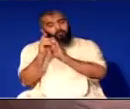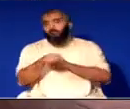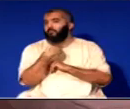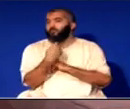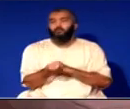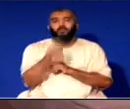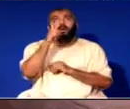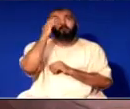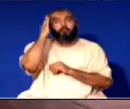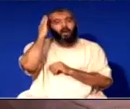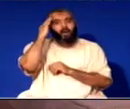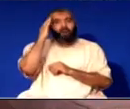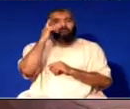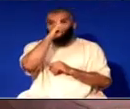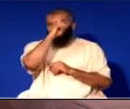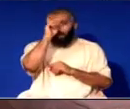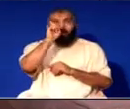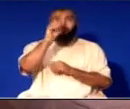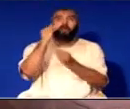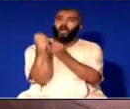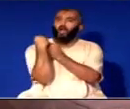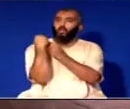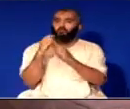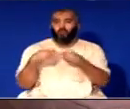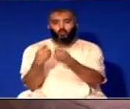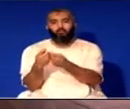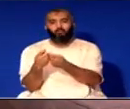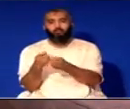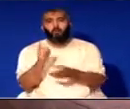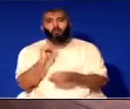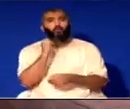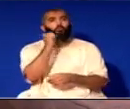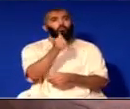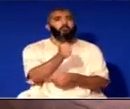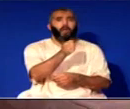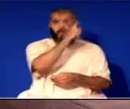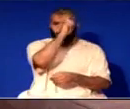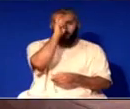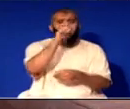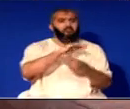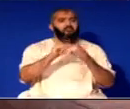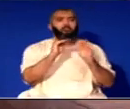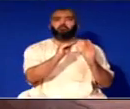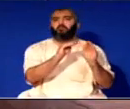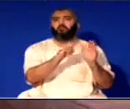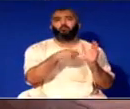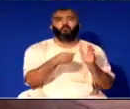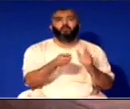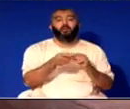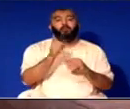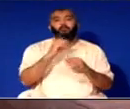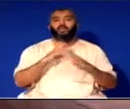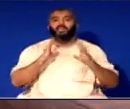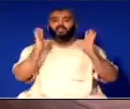رب العالمين يعطي الله يعطيك على نيتك. ولكن غدوه من ذاك الليله اللي جايه تقومي عادي، ولكن لا نقضي النوافل، ما عندناش